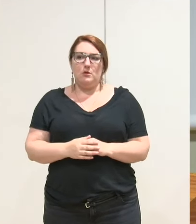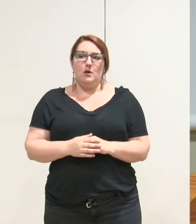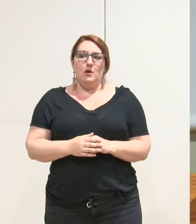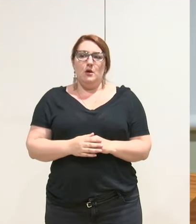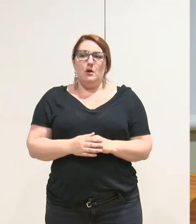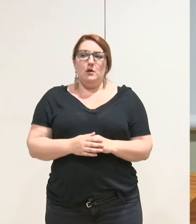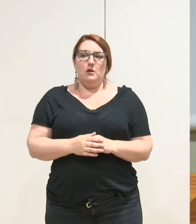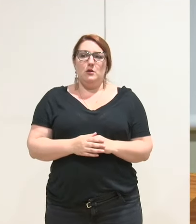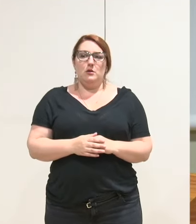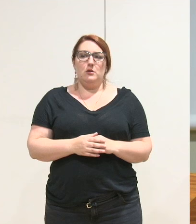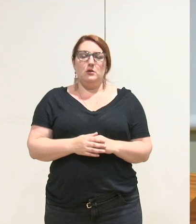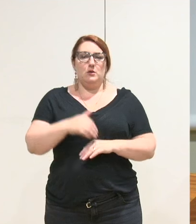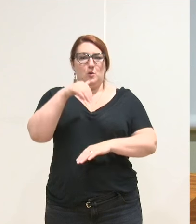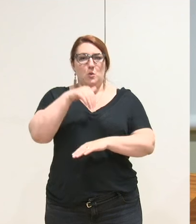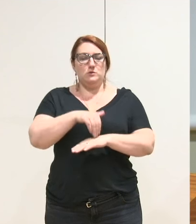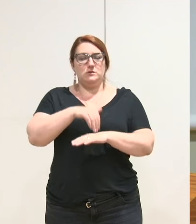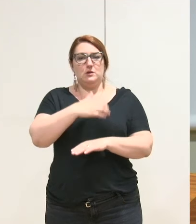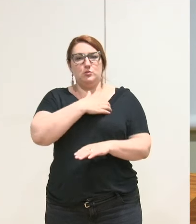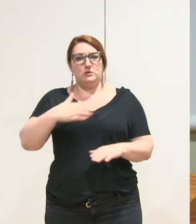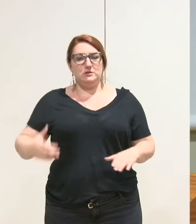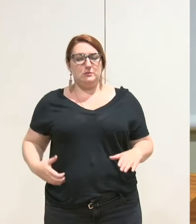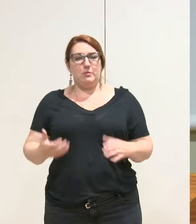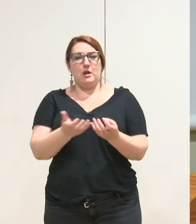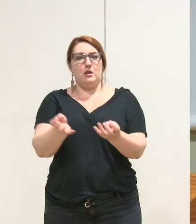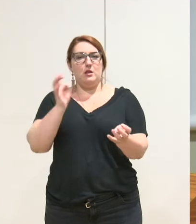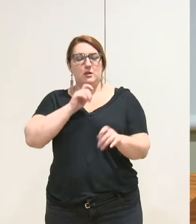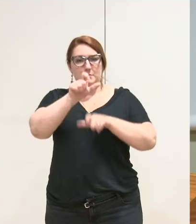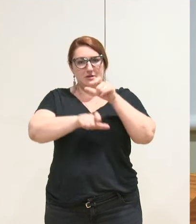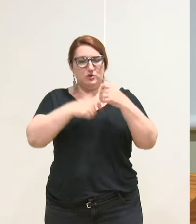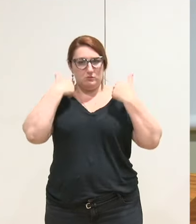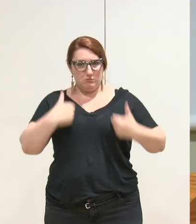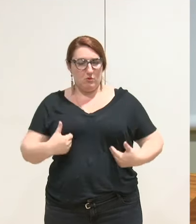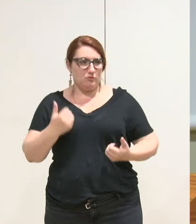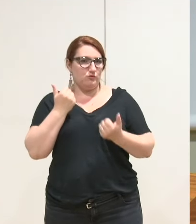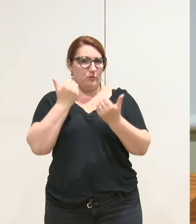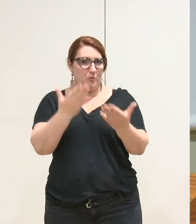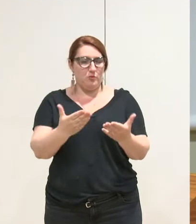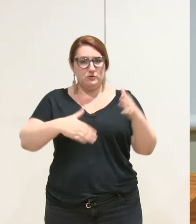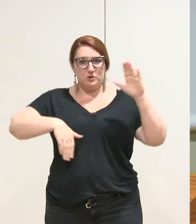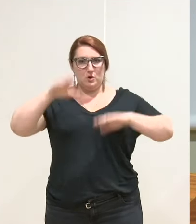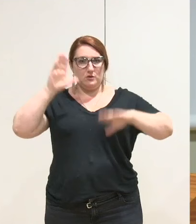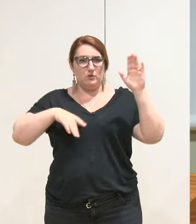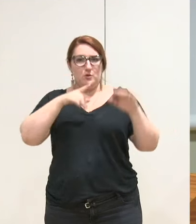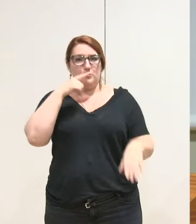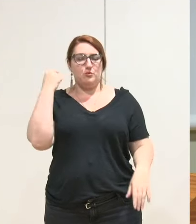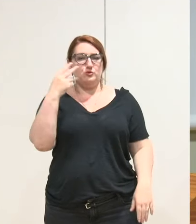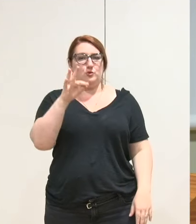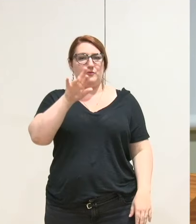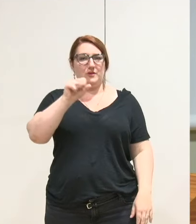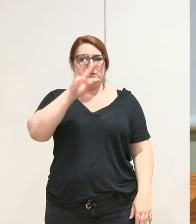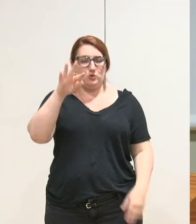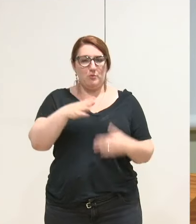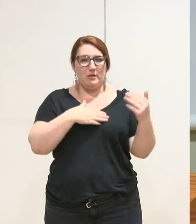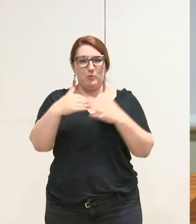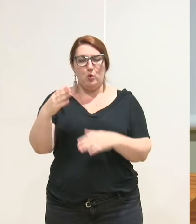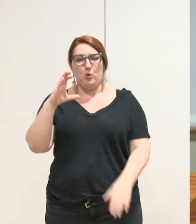les membres désignés par le conseil municipal je vous propose donc les candidatures de Monsieur fristo madame Leureux